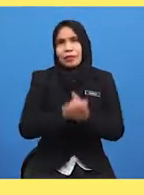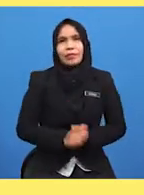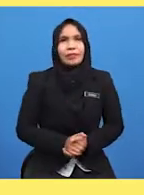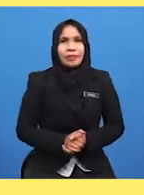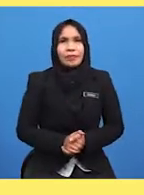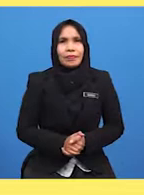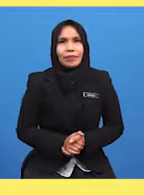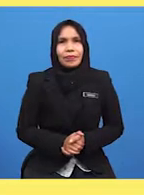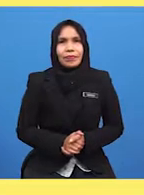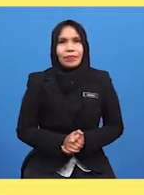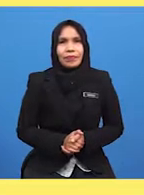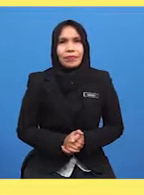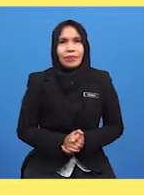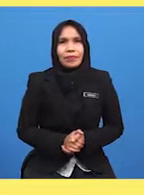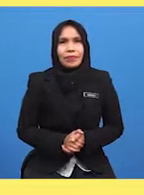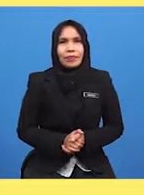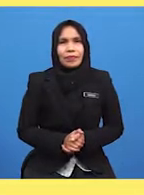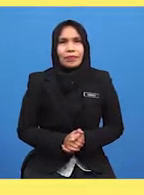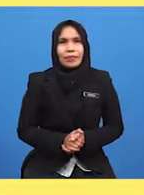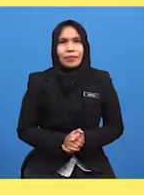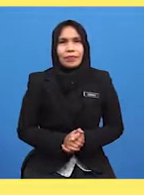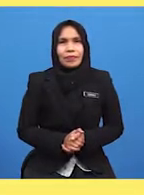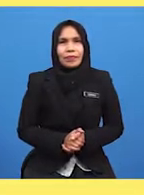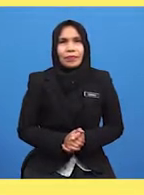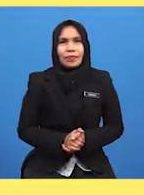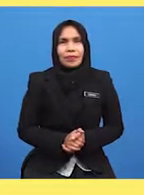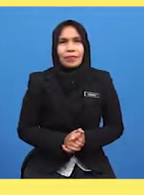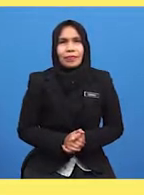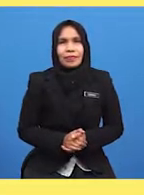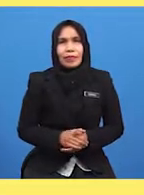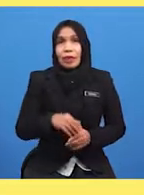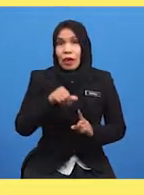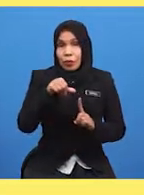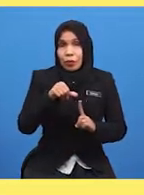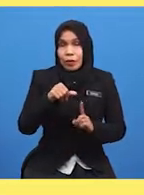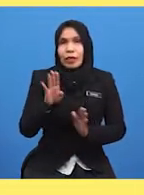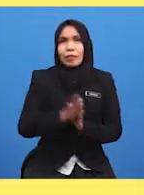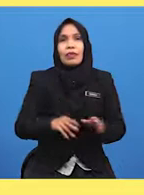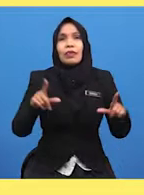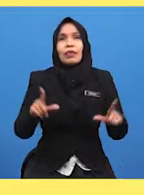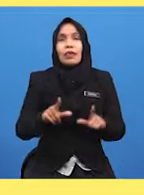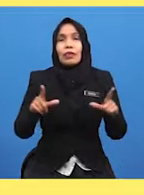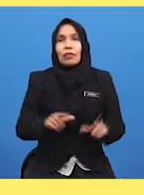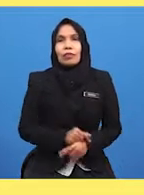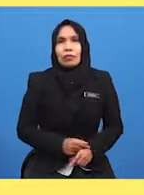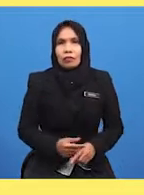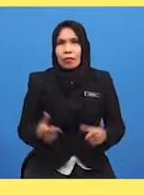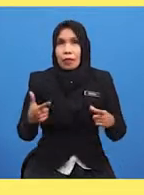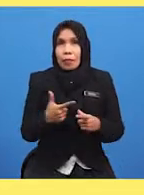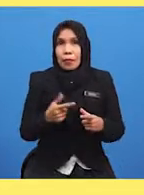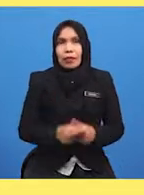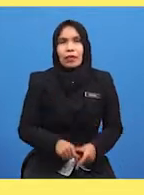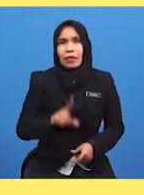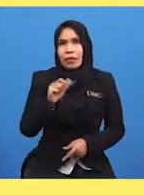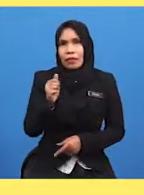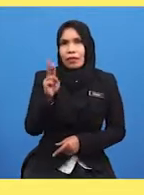peristiwa yang membuka peluang betis menguasai perak ialah apabila berlakunya perang larut dan perebutan